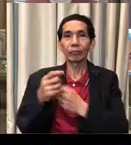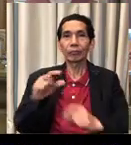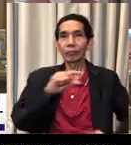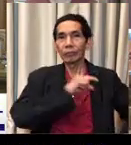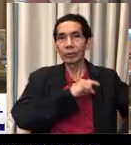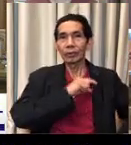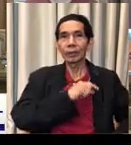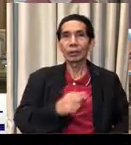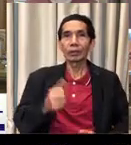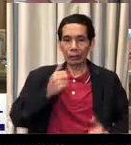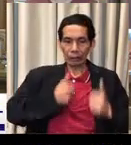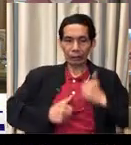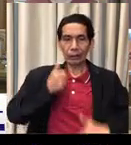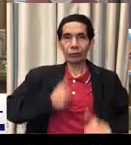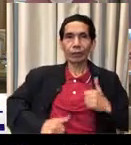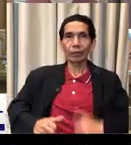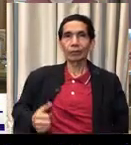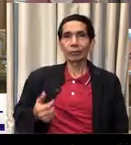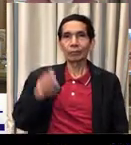Ligo ka?